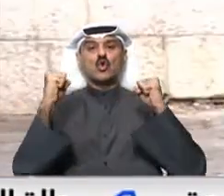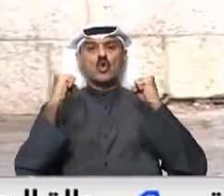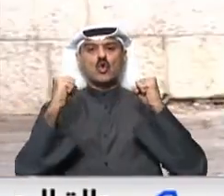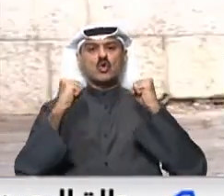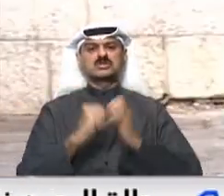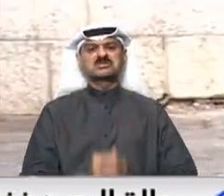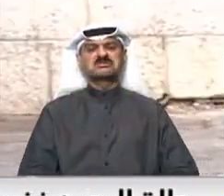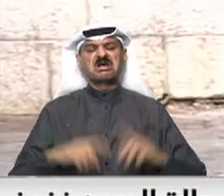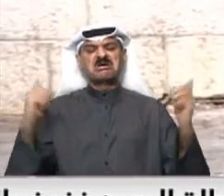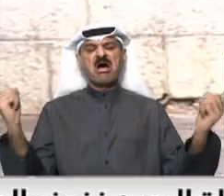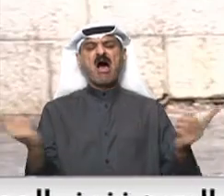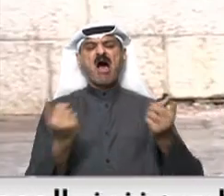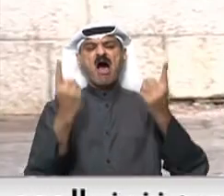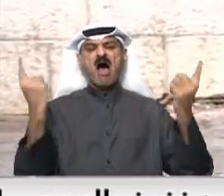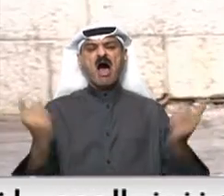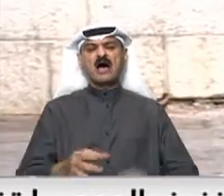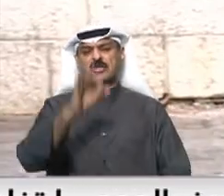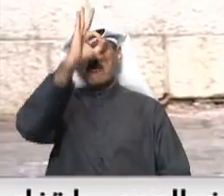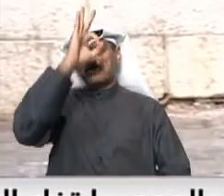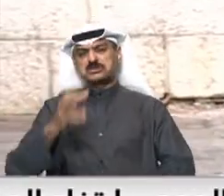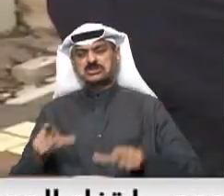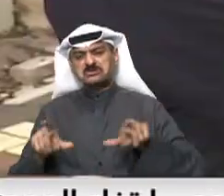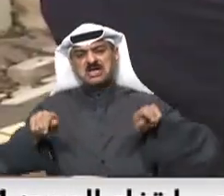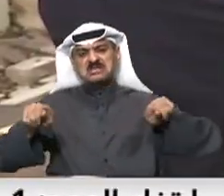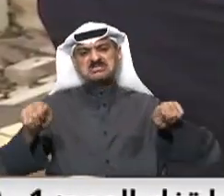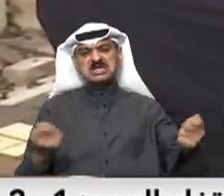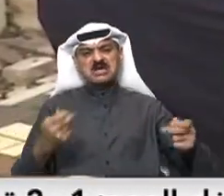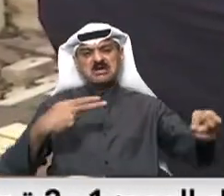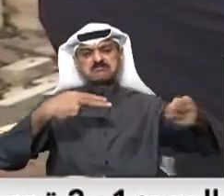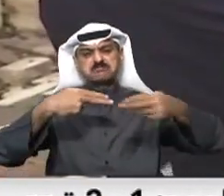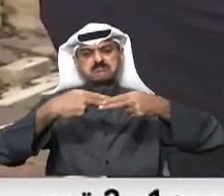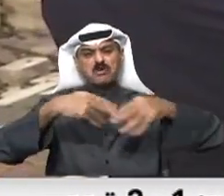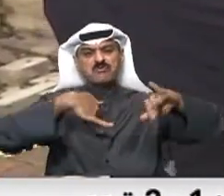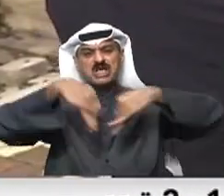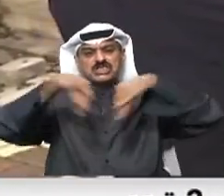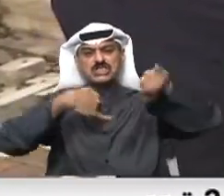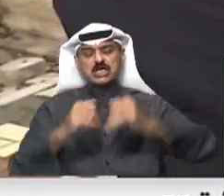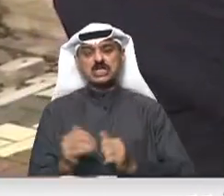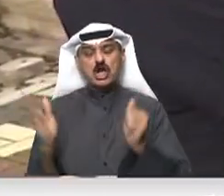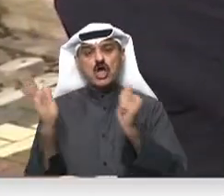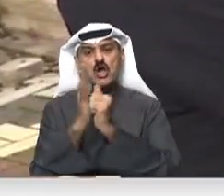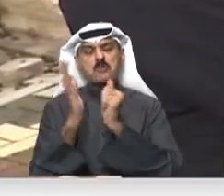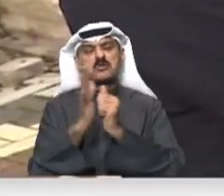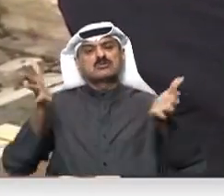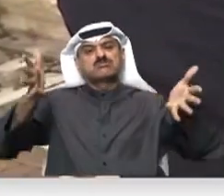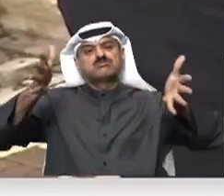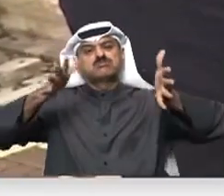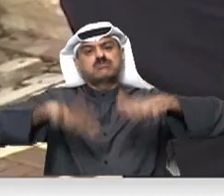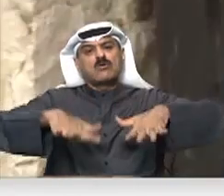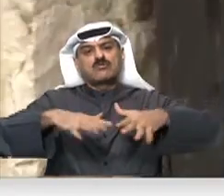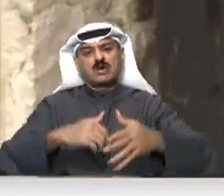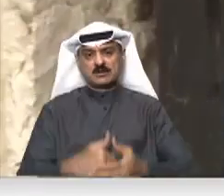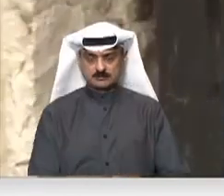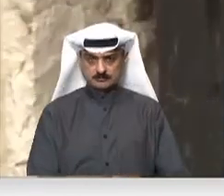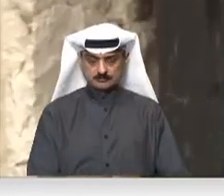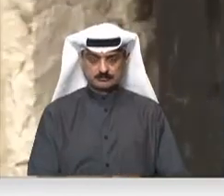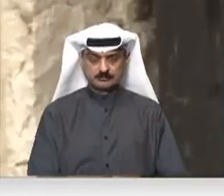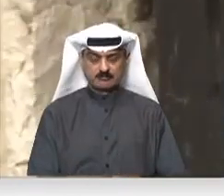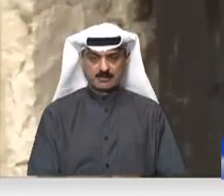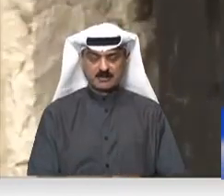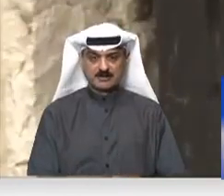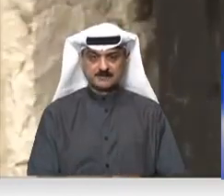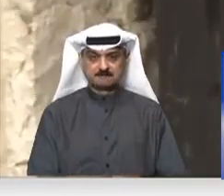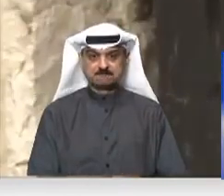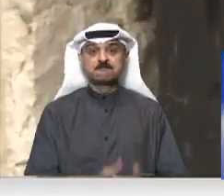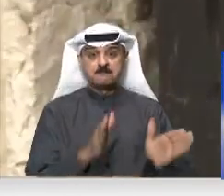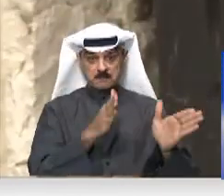التي تمارسها شرطة الاحتلال من إغلاقات ومضايقات وهدم منازل بحجة عدم الترخيص. هم يرون هذا